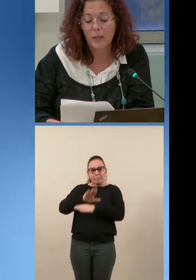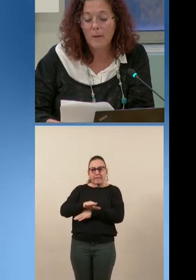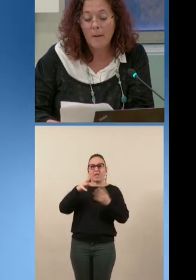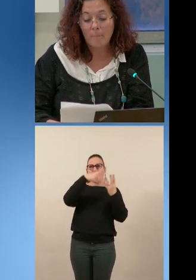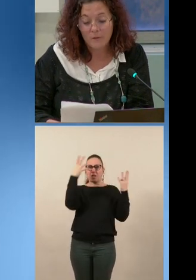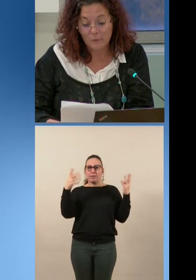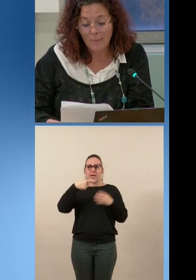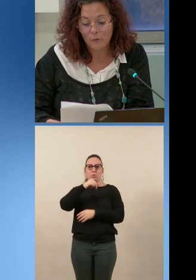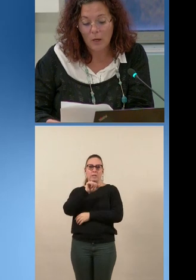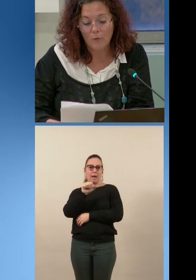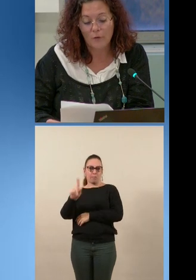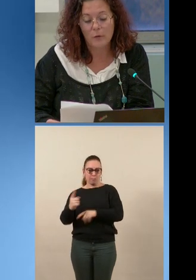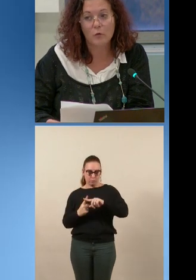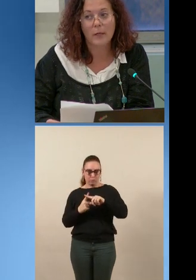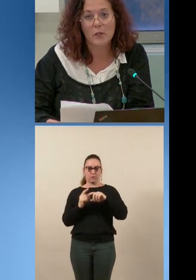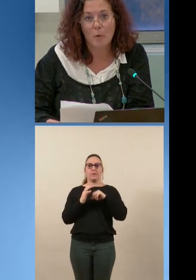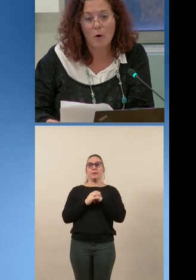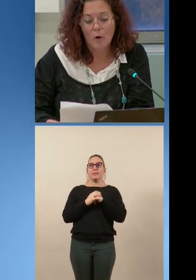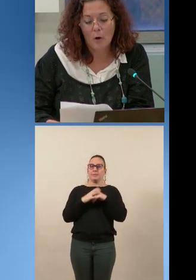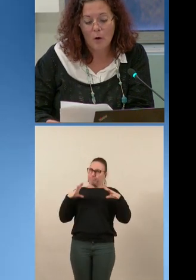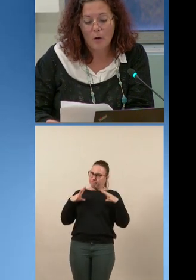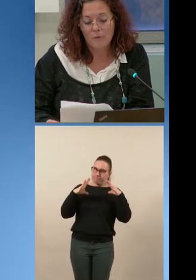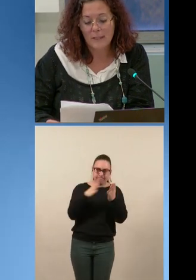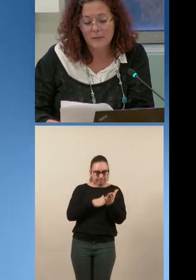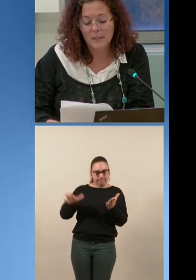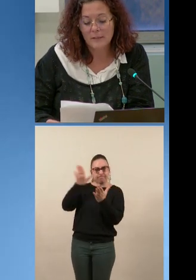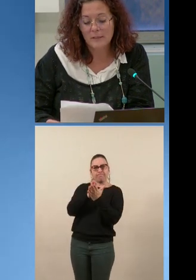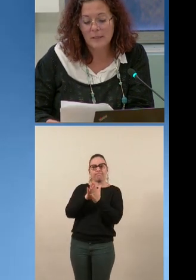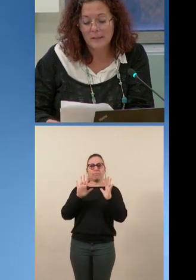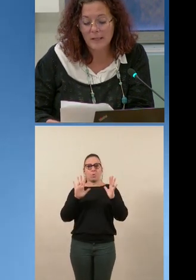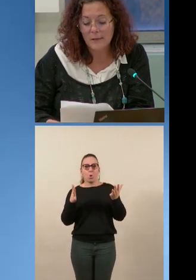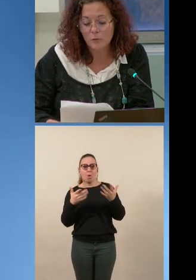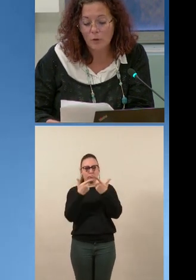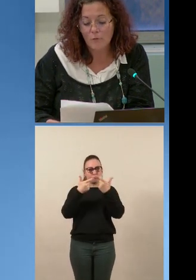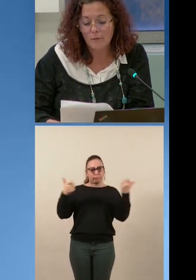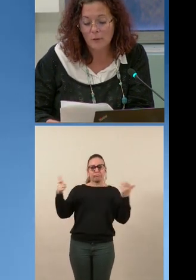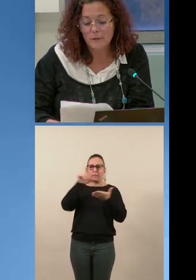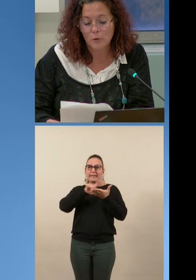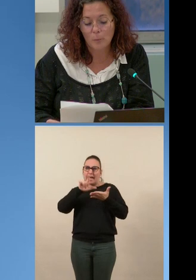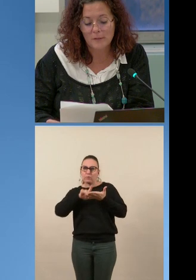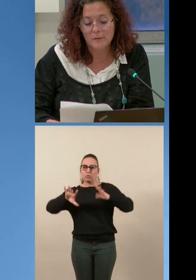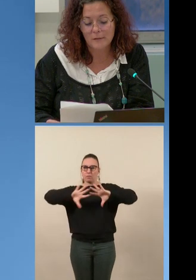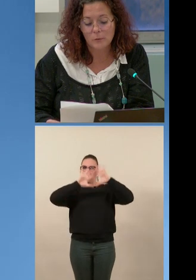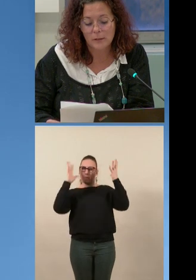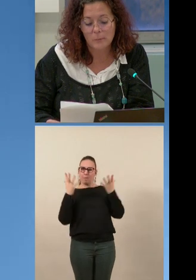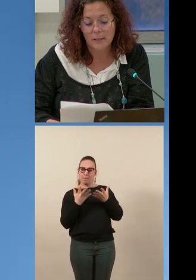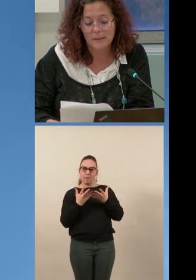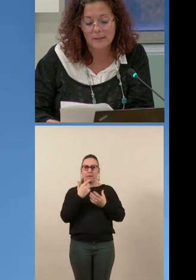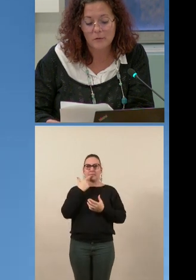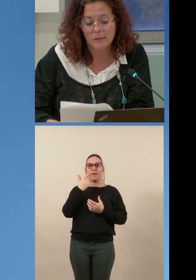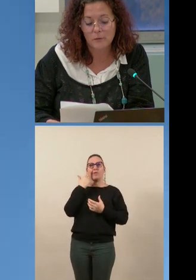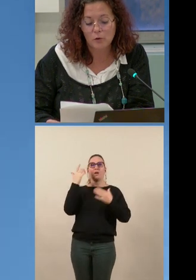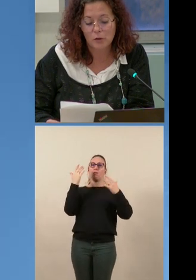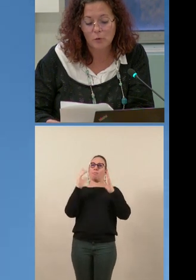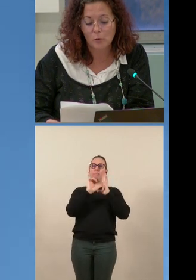plus cette formation a renforcé notre engagement envers la diversité dans la la littérature en favorisant une représentation équilibrée des